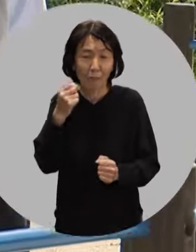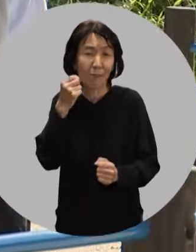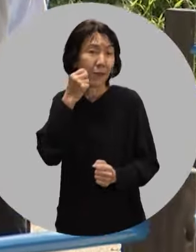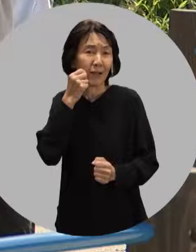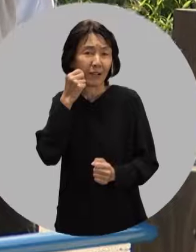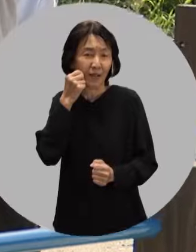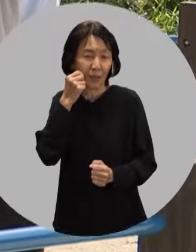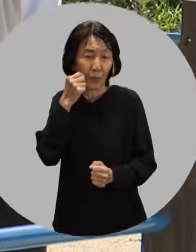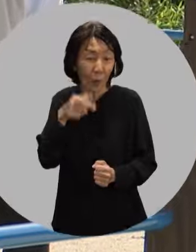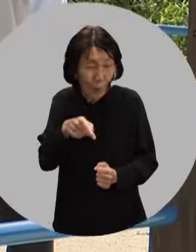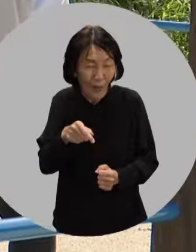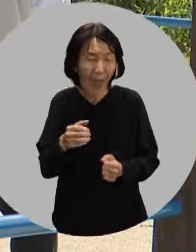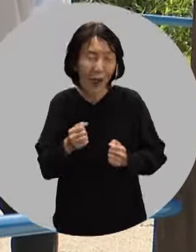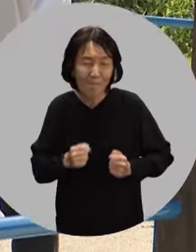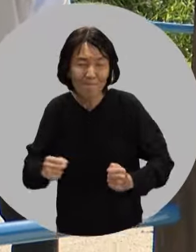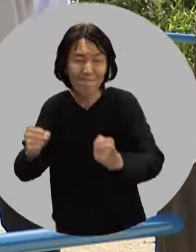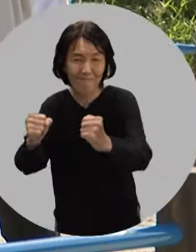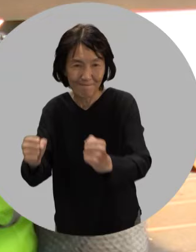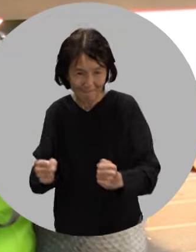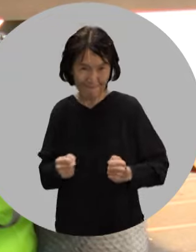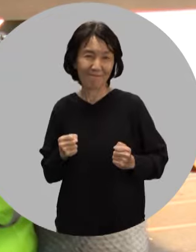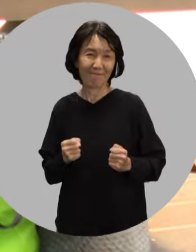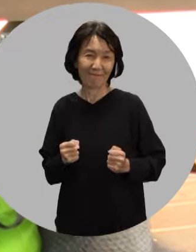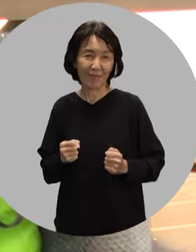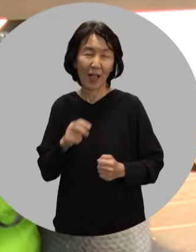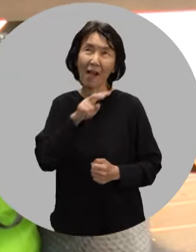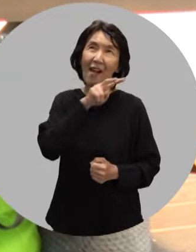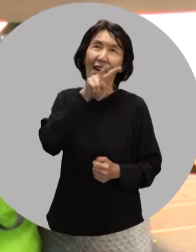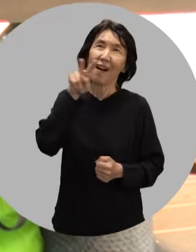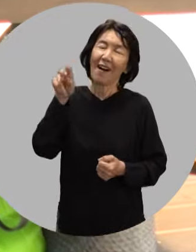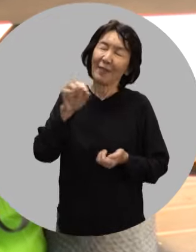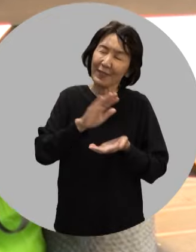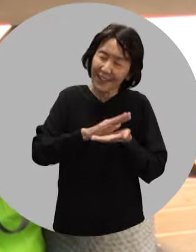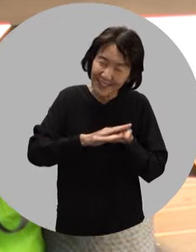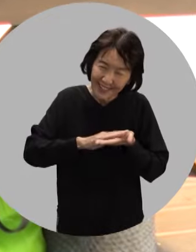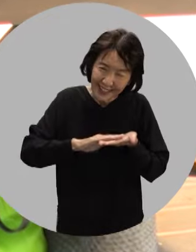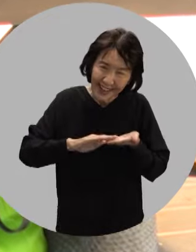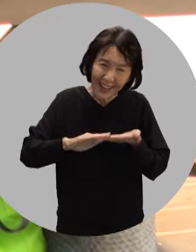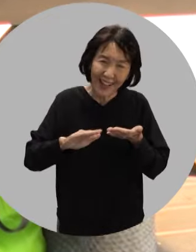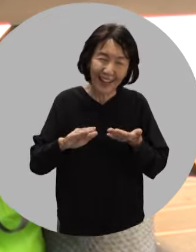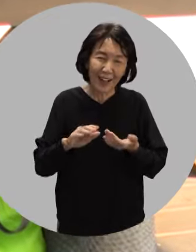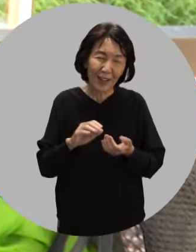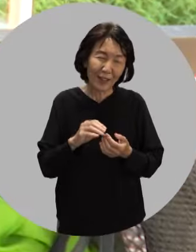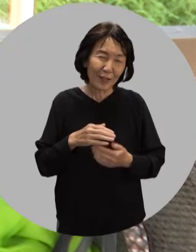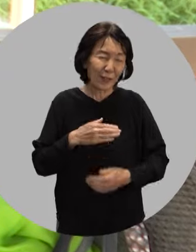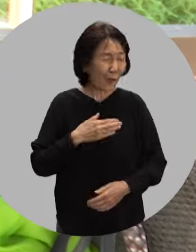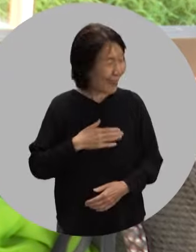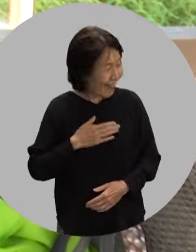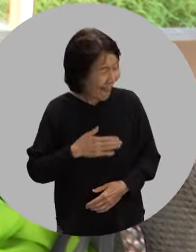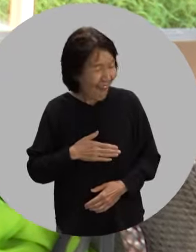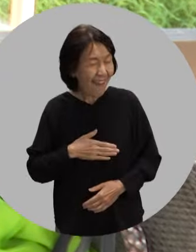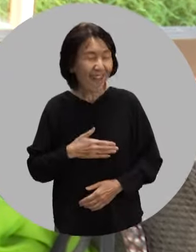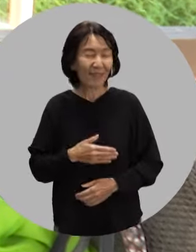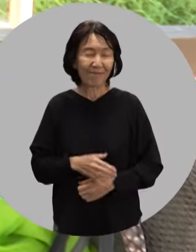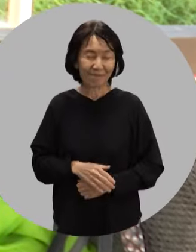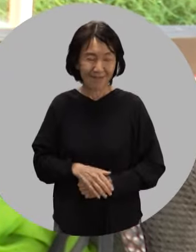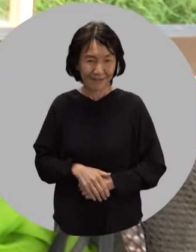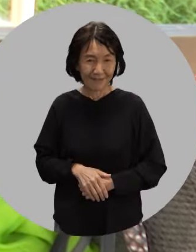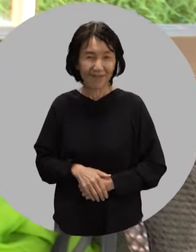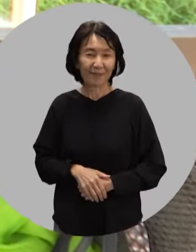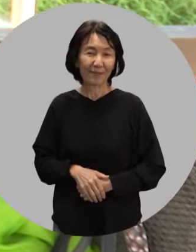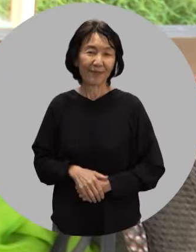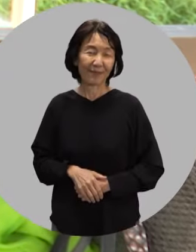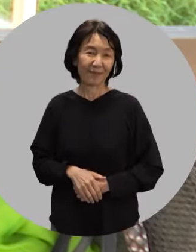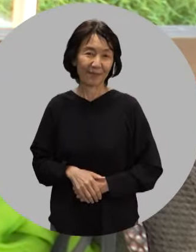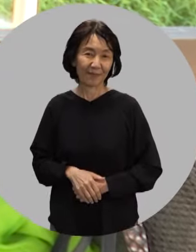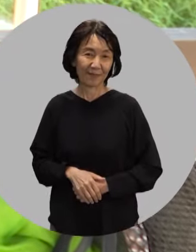ランコにも乗れるようになりました。 公園が綺麗だなって、いい公園ができたねっていう話